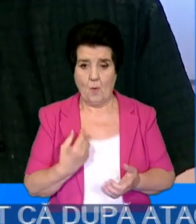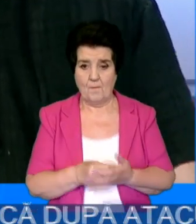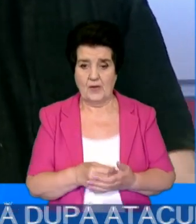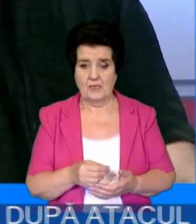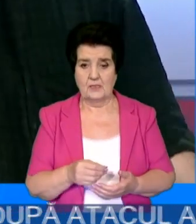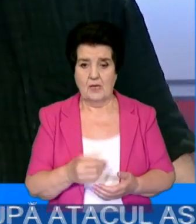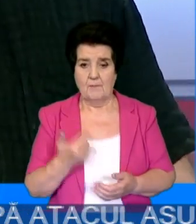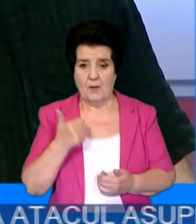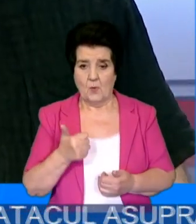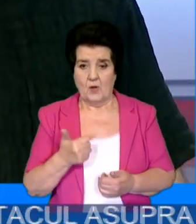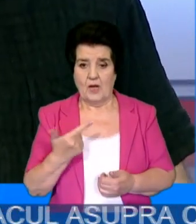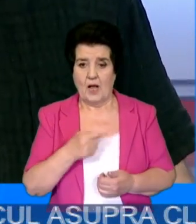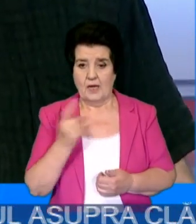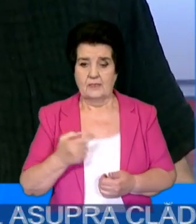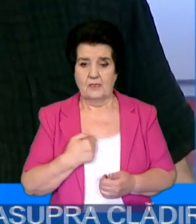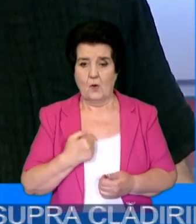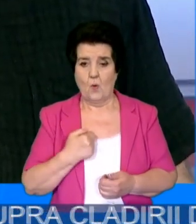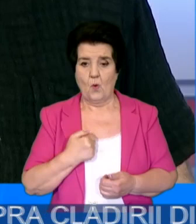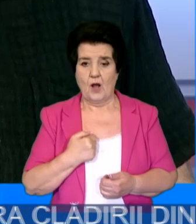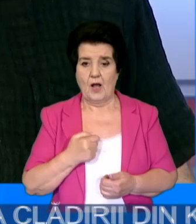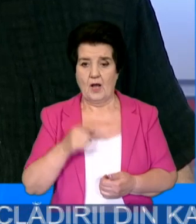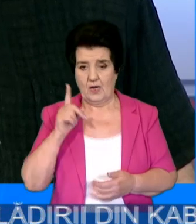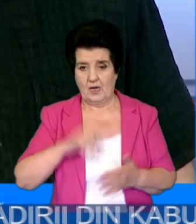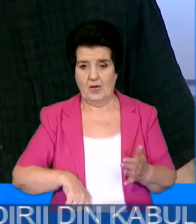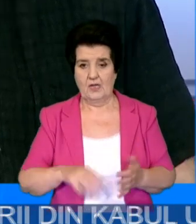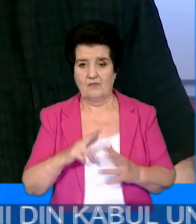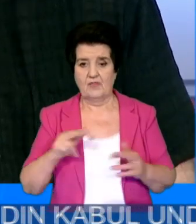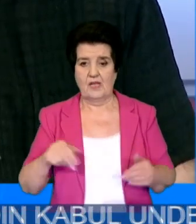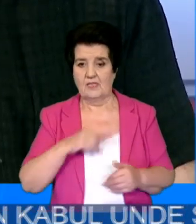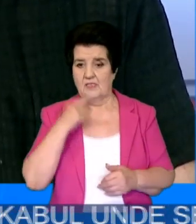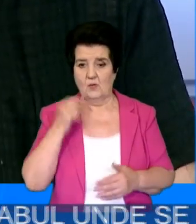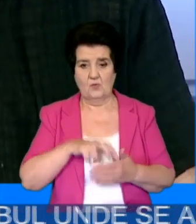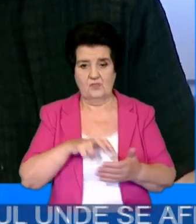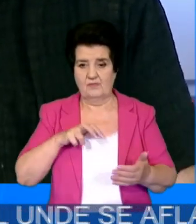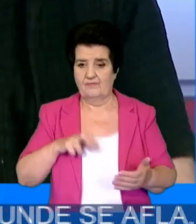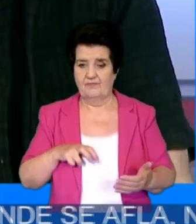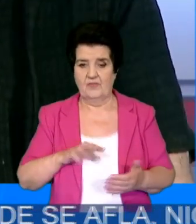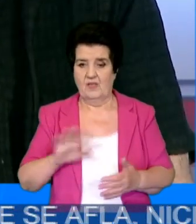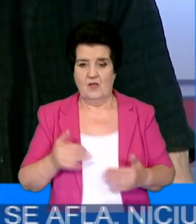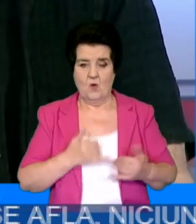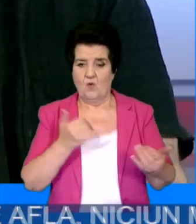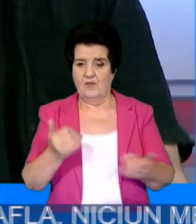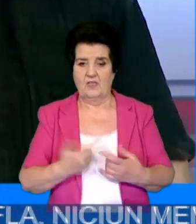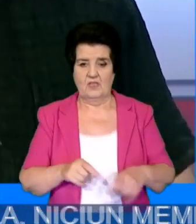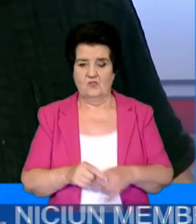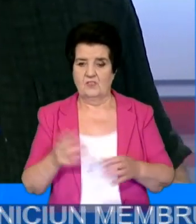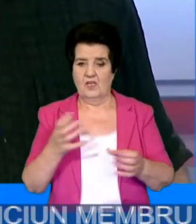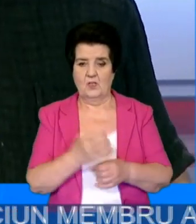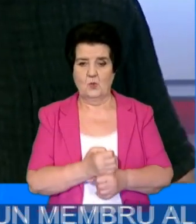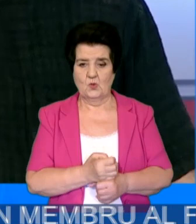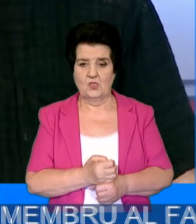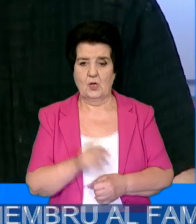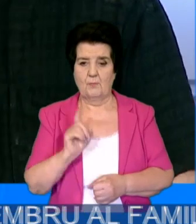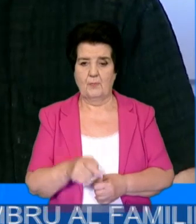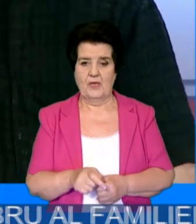gază, dar eu cred că Federația Rusă n-ar fi cedat chestia asta, n-ar fi oferit aceste reduceri de preț